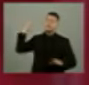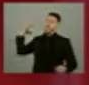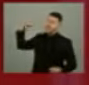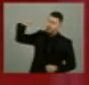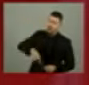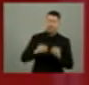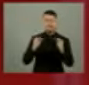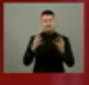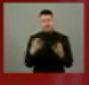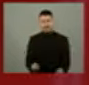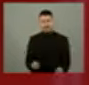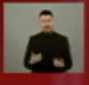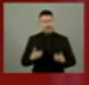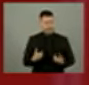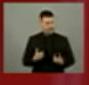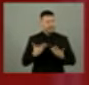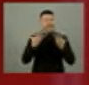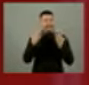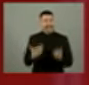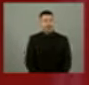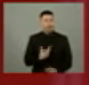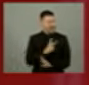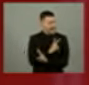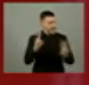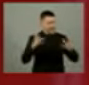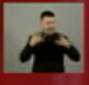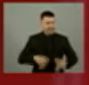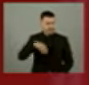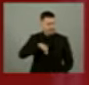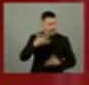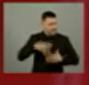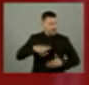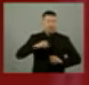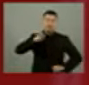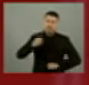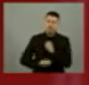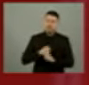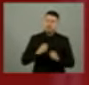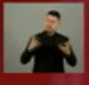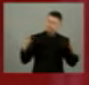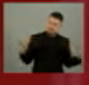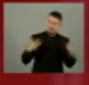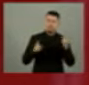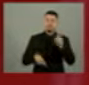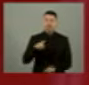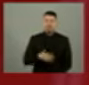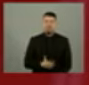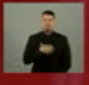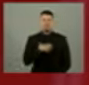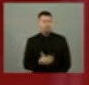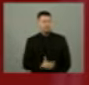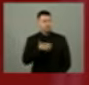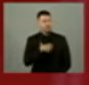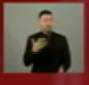έχει διαμορφωθεί η συνθήκη της αναμέτρησης. Συνεπώς, κάθε καταγραφή που βλέπουμε αυτή τη στιγμή αναφέρεται στην